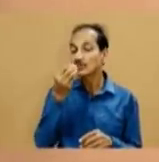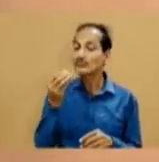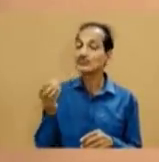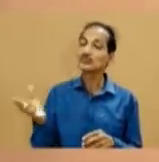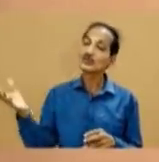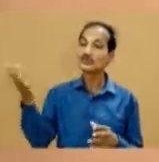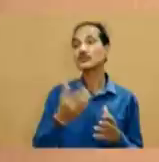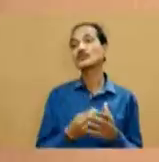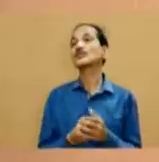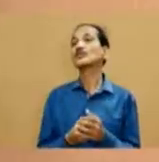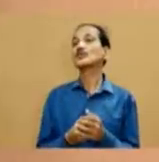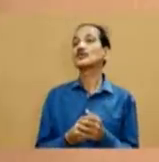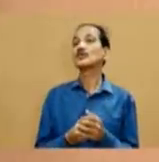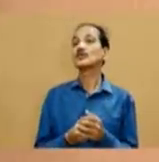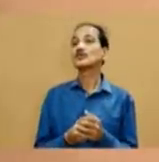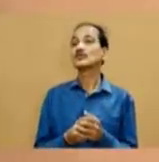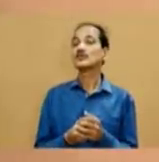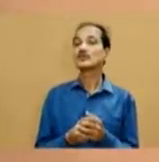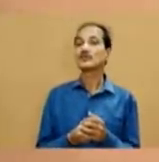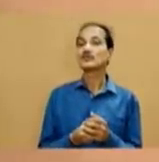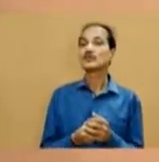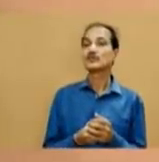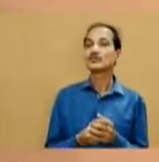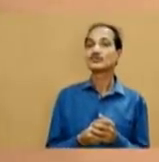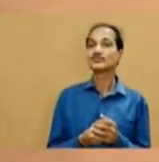ଖାଦ୍ୟ ସୁରକ୍ଷାରେ ଅନ୍ତର୍ଭୁକ୍ତ କରାଯାଇଛି।